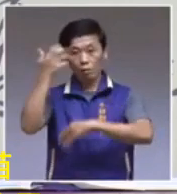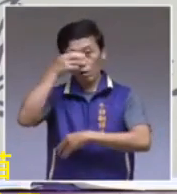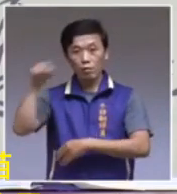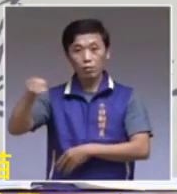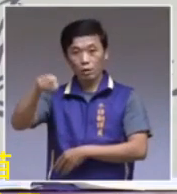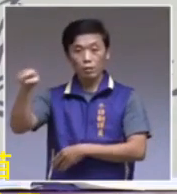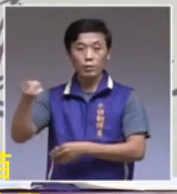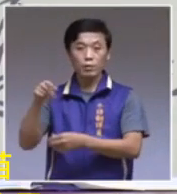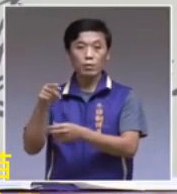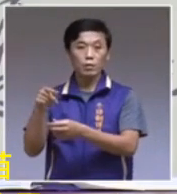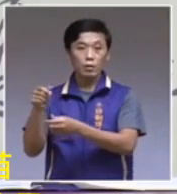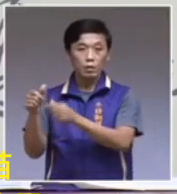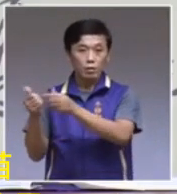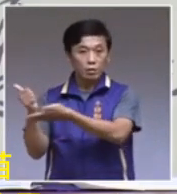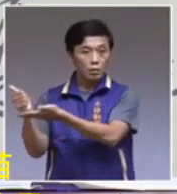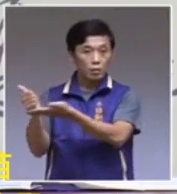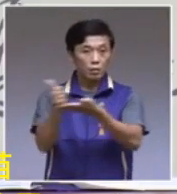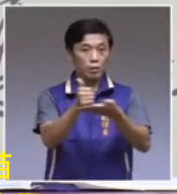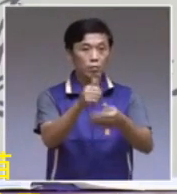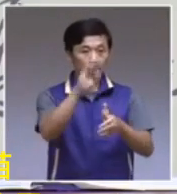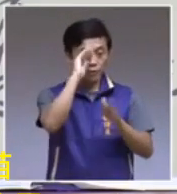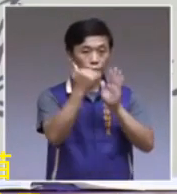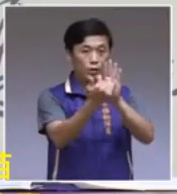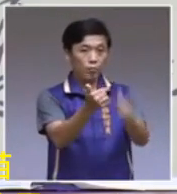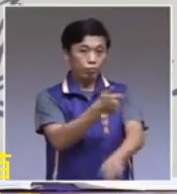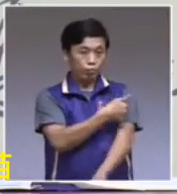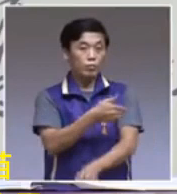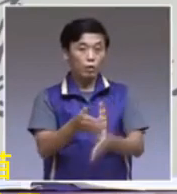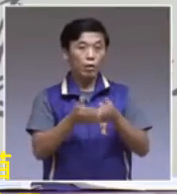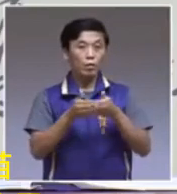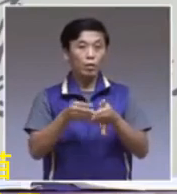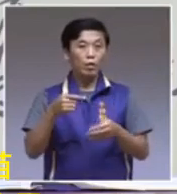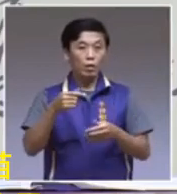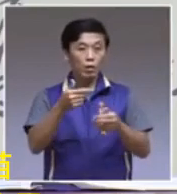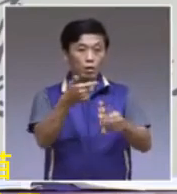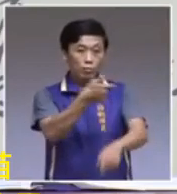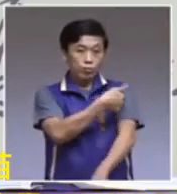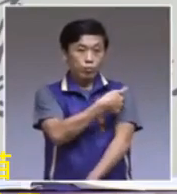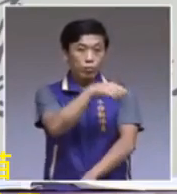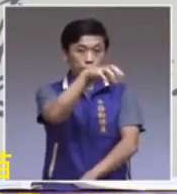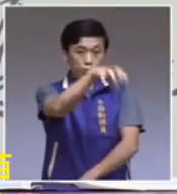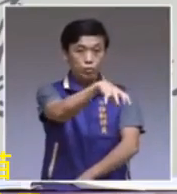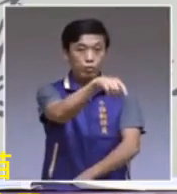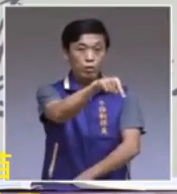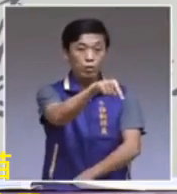啊去试打疫苗，好、哦，这个不用放心，我们现场都准备的啊，非